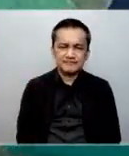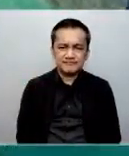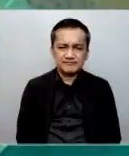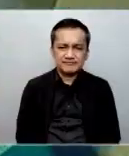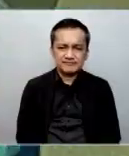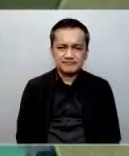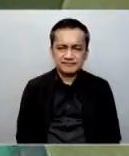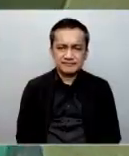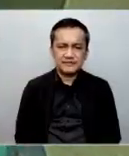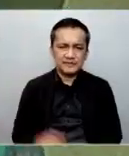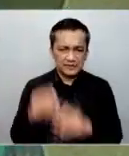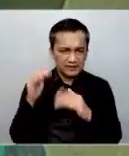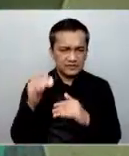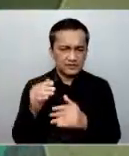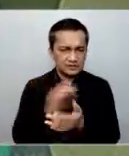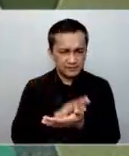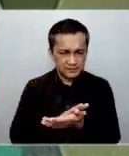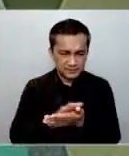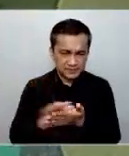sana maging maayos na.